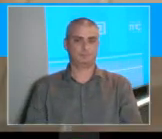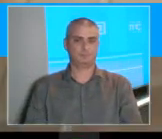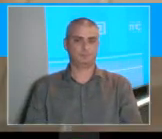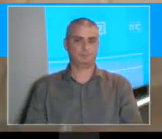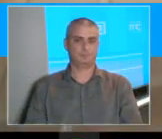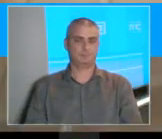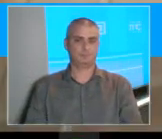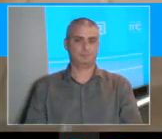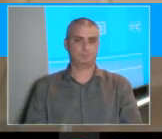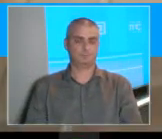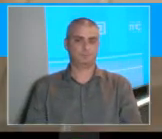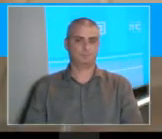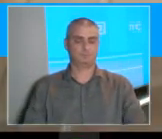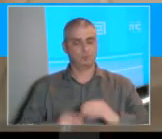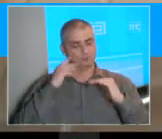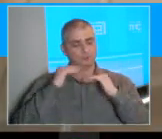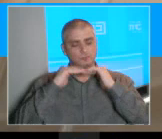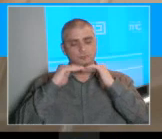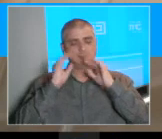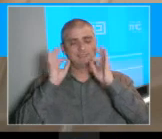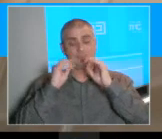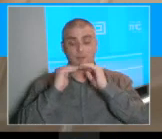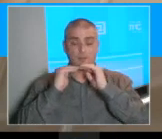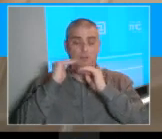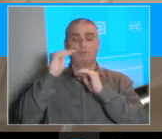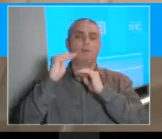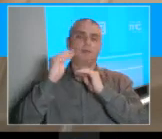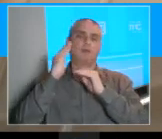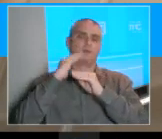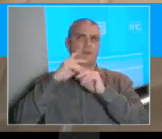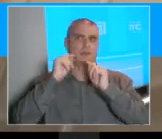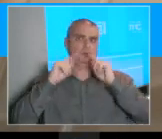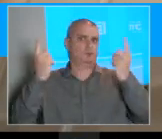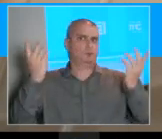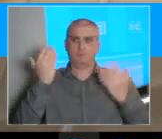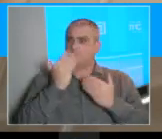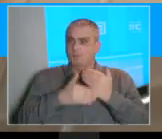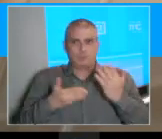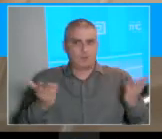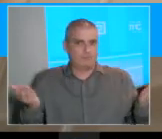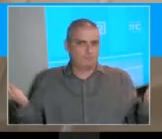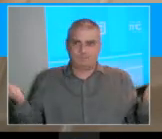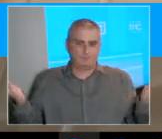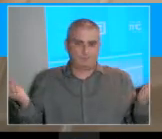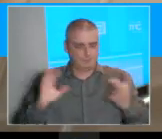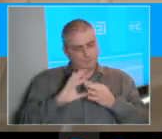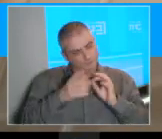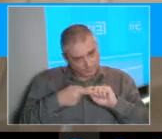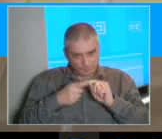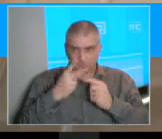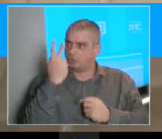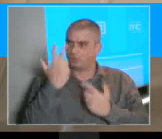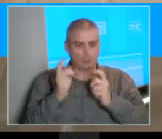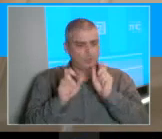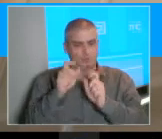רמה מסוימת של סבירות, שאחרת אפשר לקחת את הדבר הזה לאבסורד, הרי בסוף אנחנו בשרשראות של שלושה